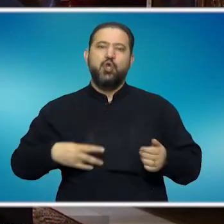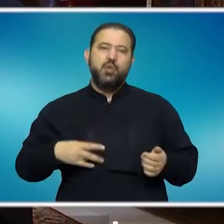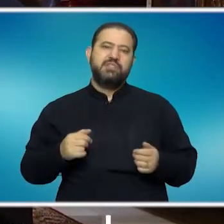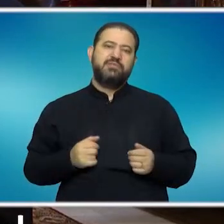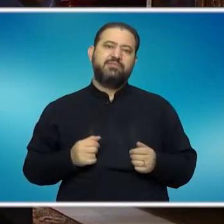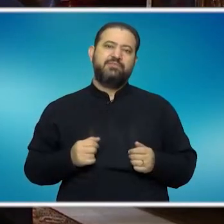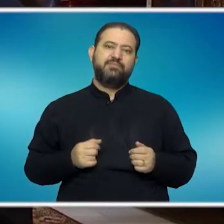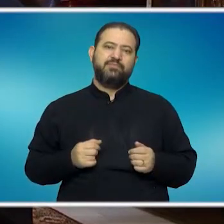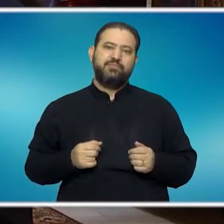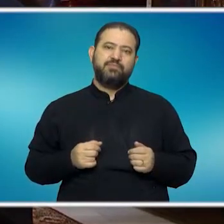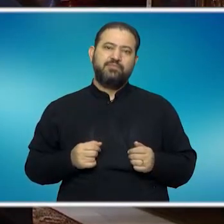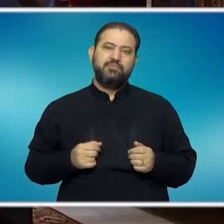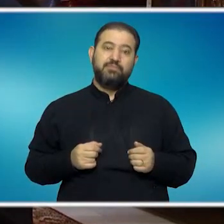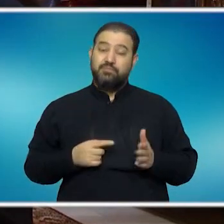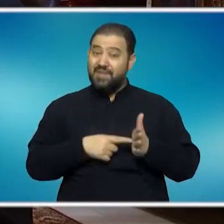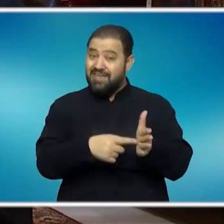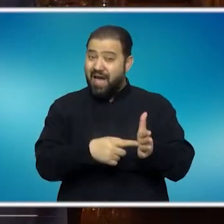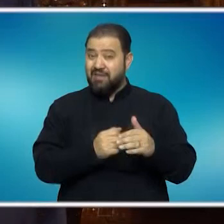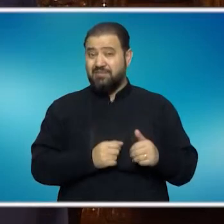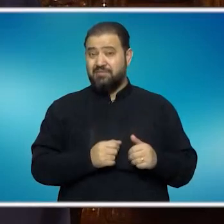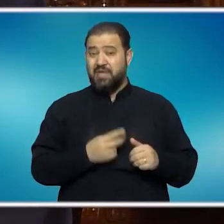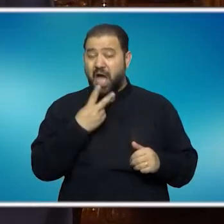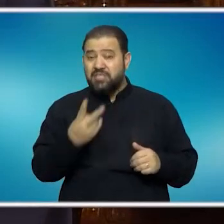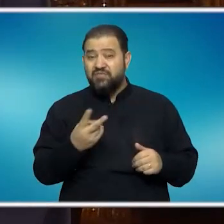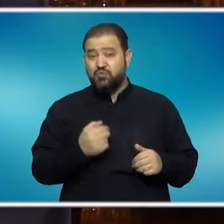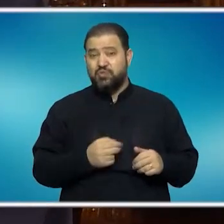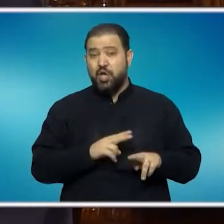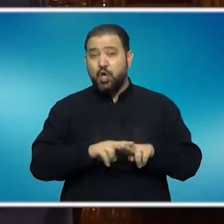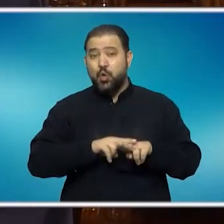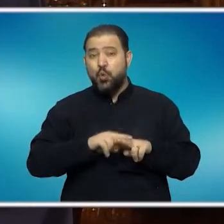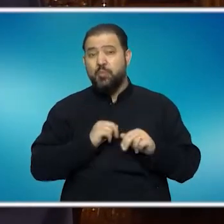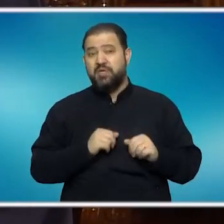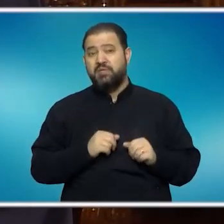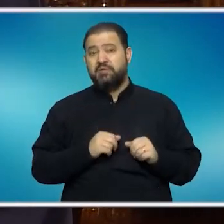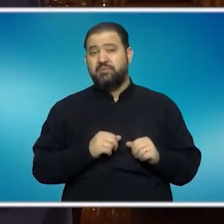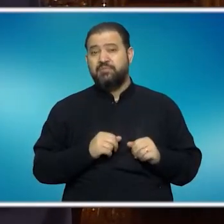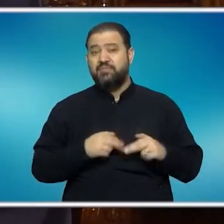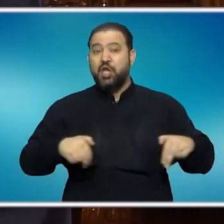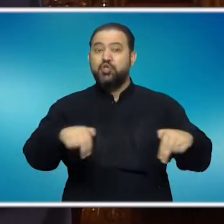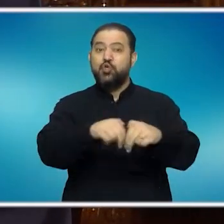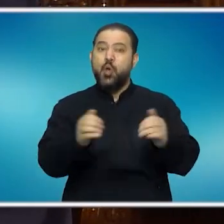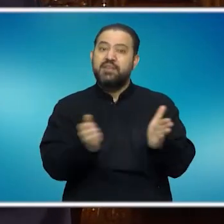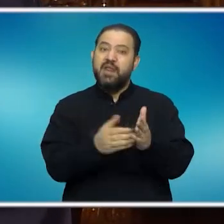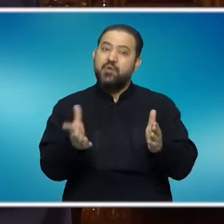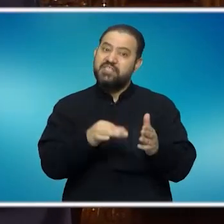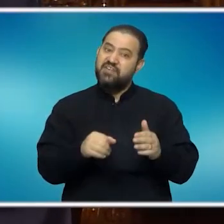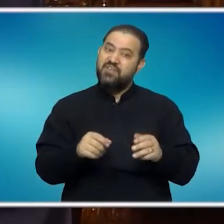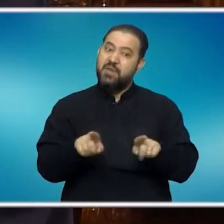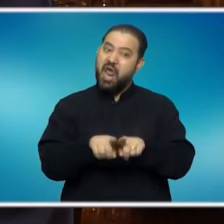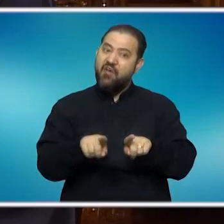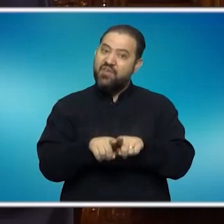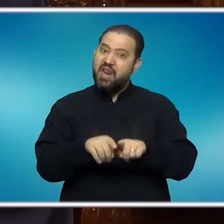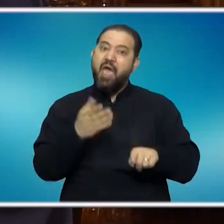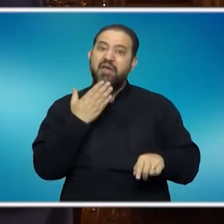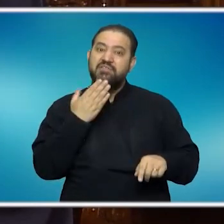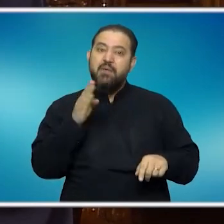pricina Fecioarei, a Sfintei Fecioare Maria. Iată deci, ați vorbit de modul în care și noi trebuie să-i urmăm ei,